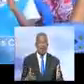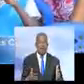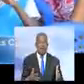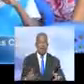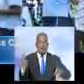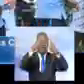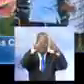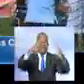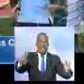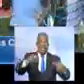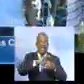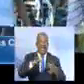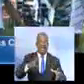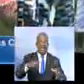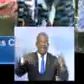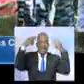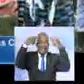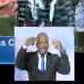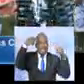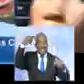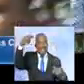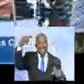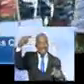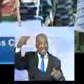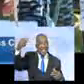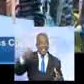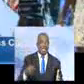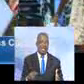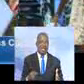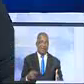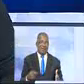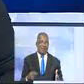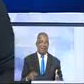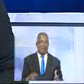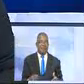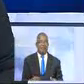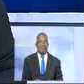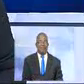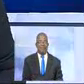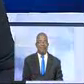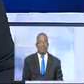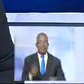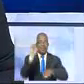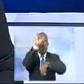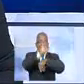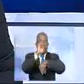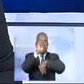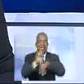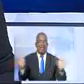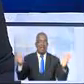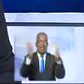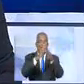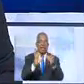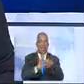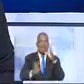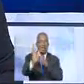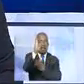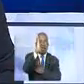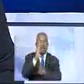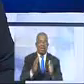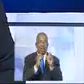activités ludiques à travers des jeux et ateliers d'initiation à la lecture. L'église de l'Assemblée de Dieu organise